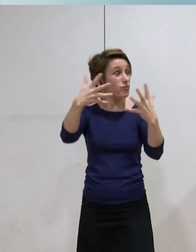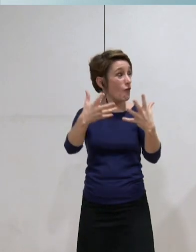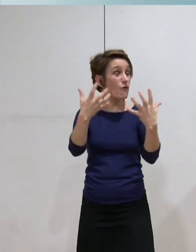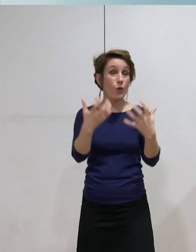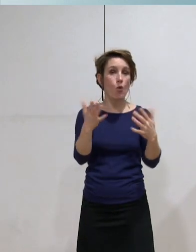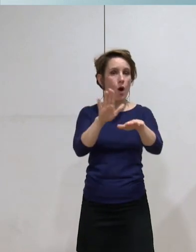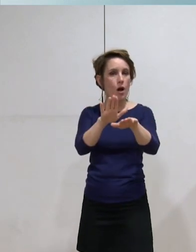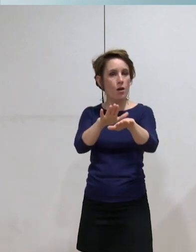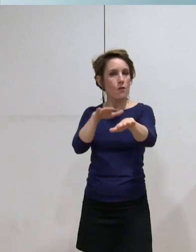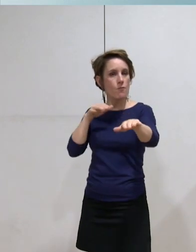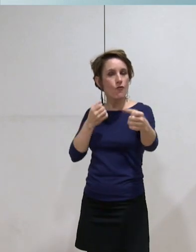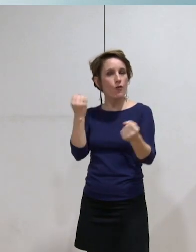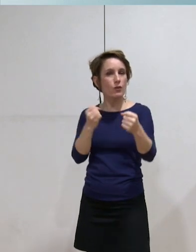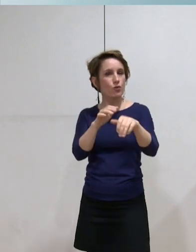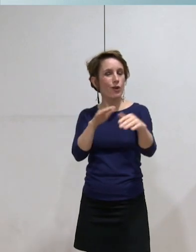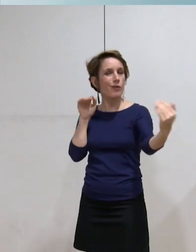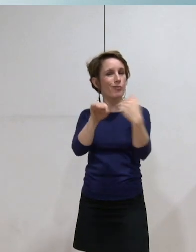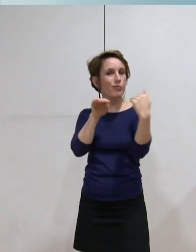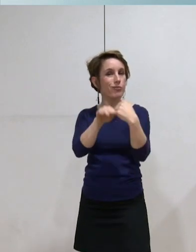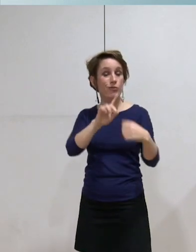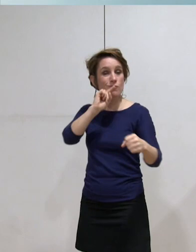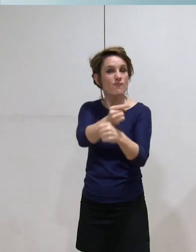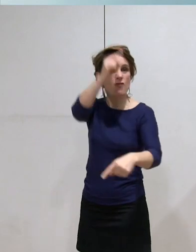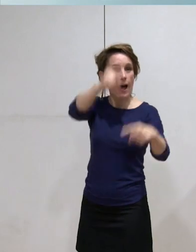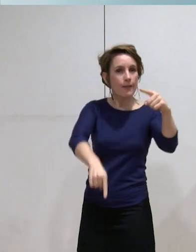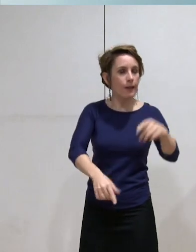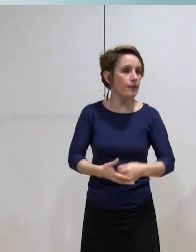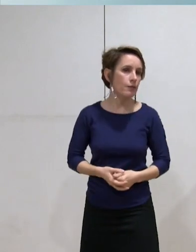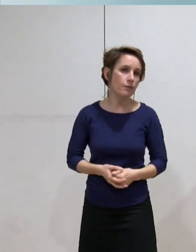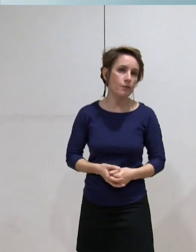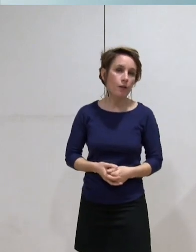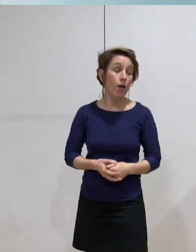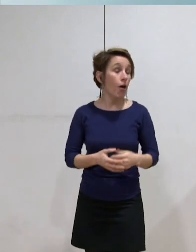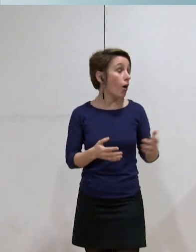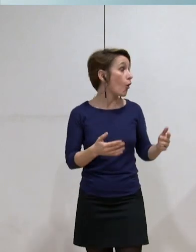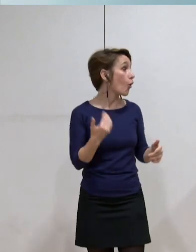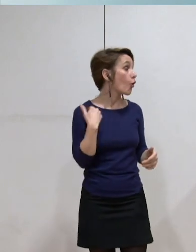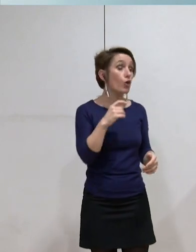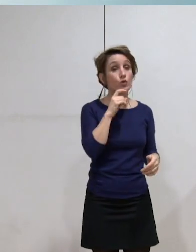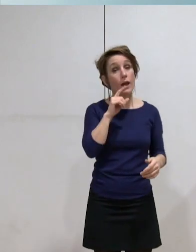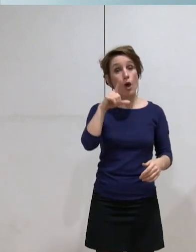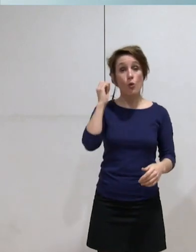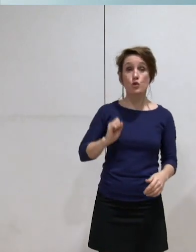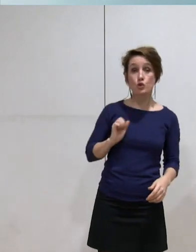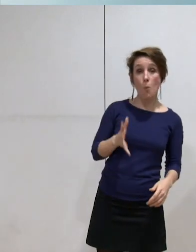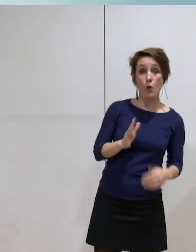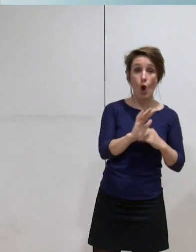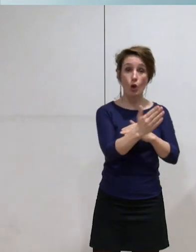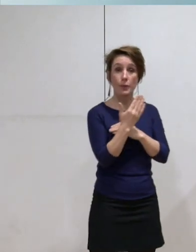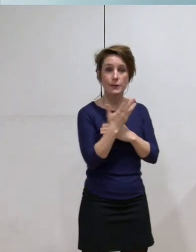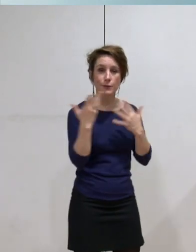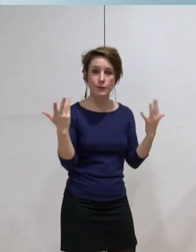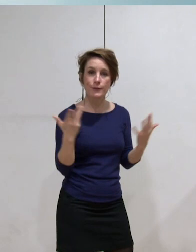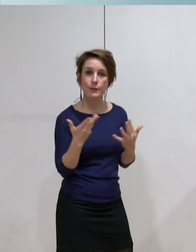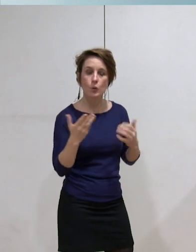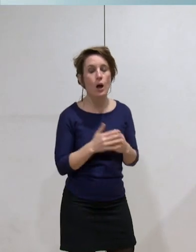présentation manquen de d'éic Piol en gros si j'ai bien compris il y a ceux qui y